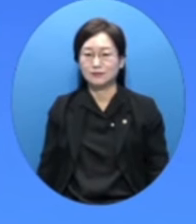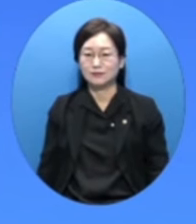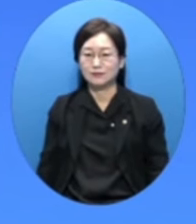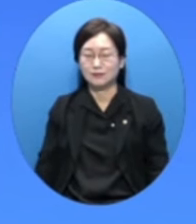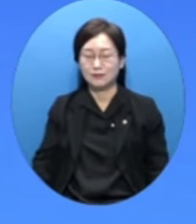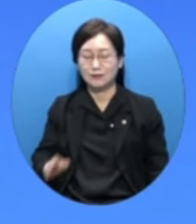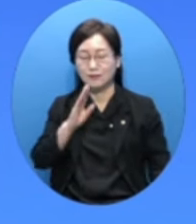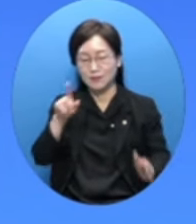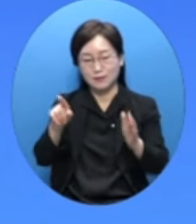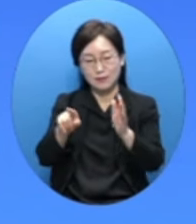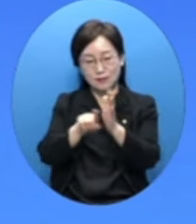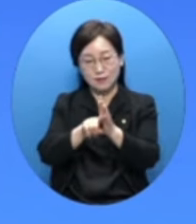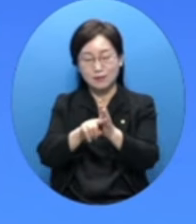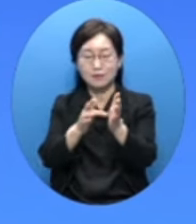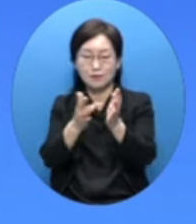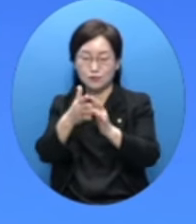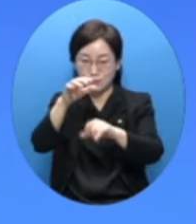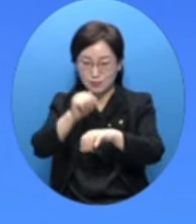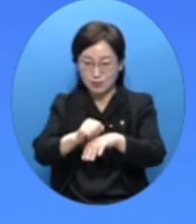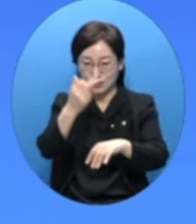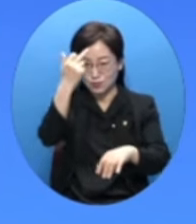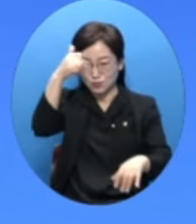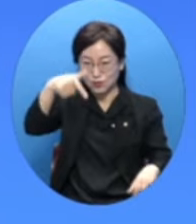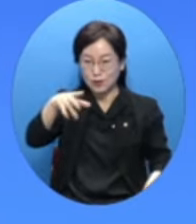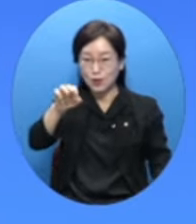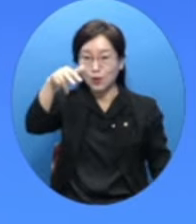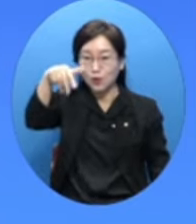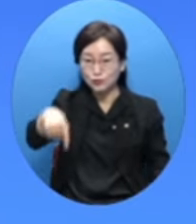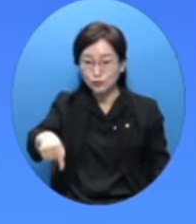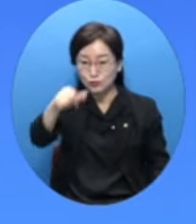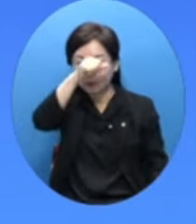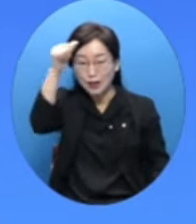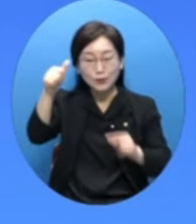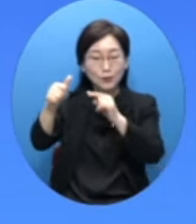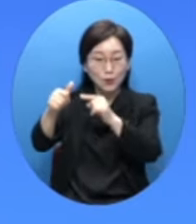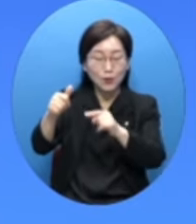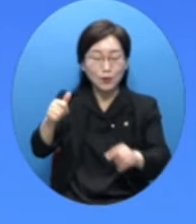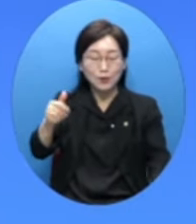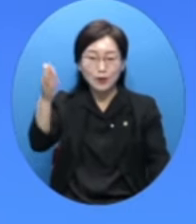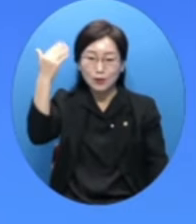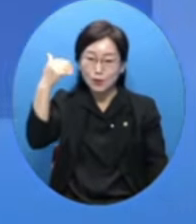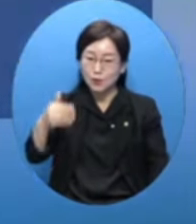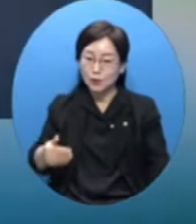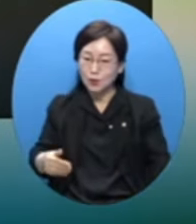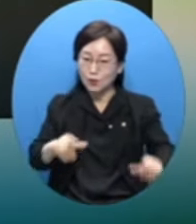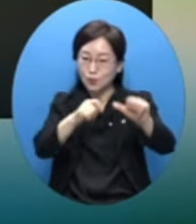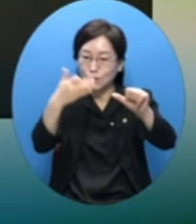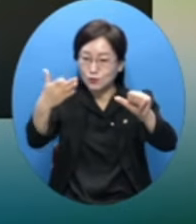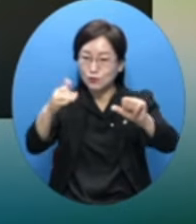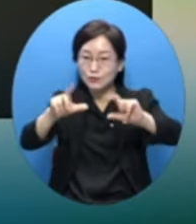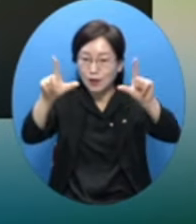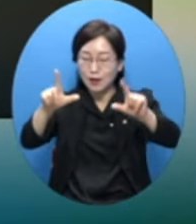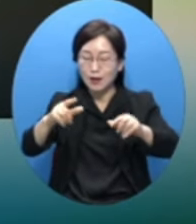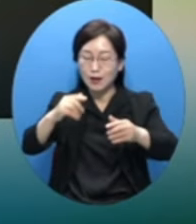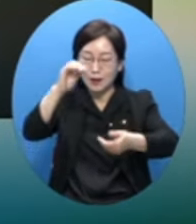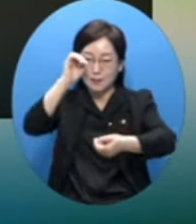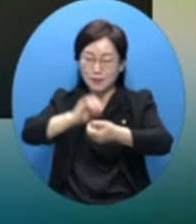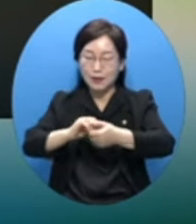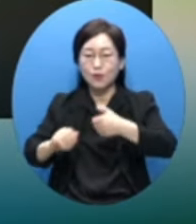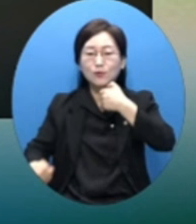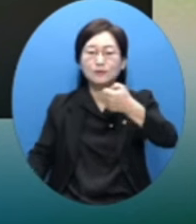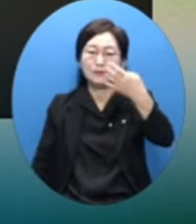독실한 크리스찬인 최경주 장로님이 이번에 지난 19일 날 만 54세